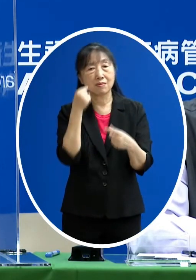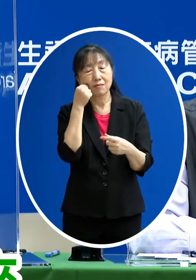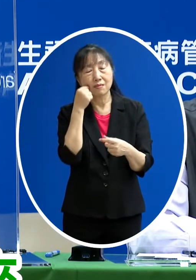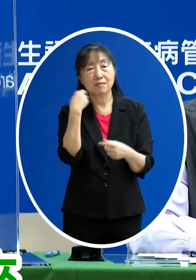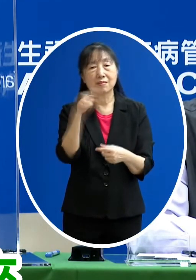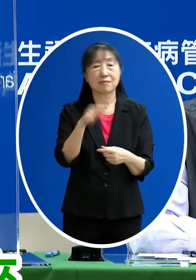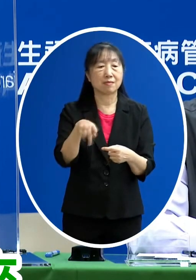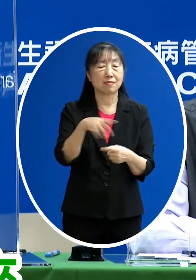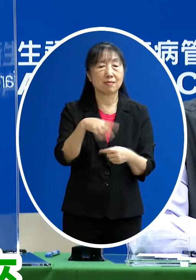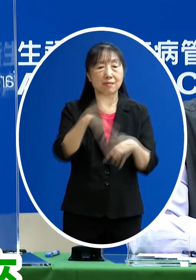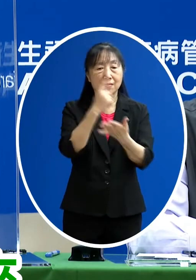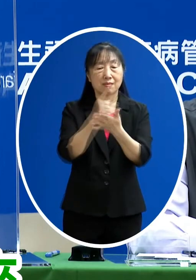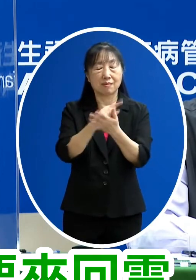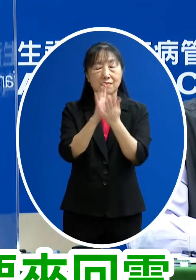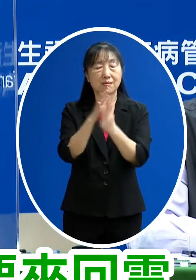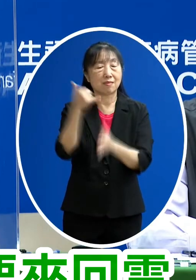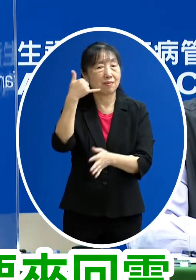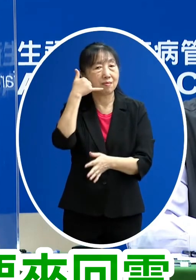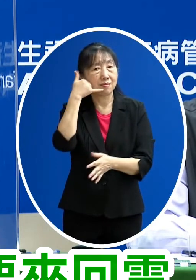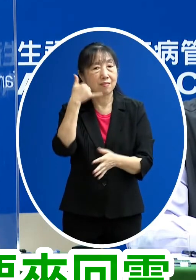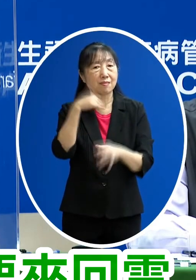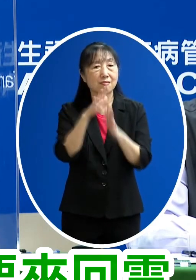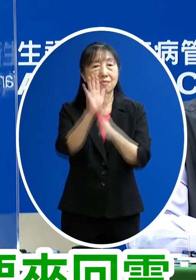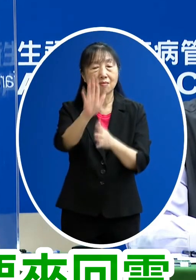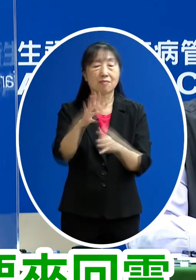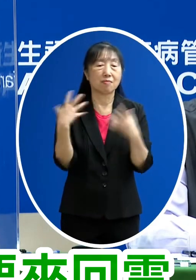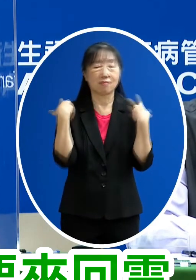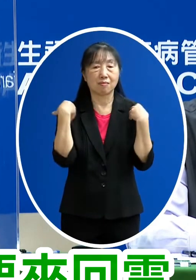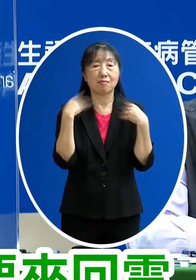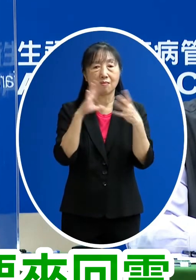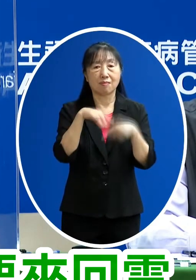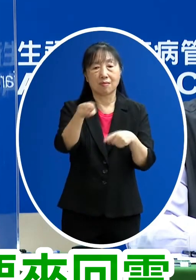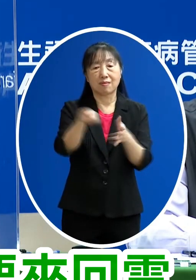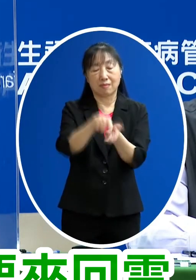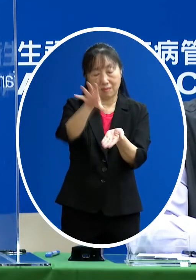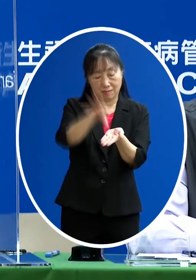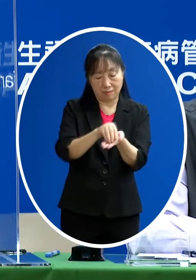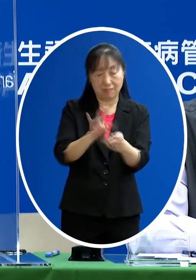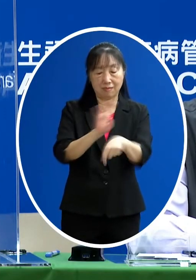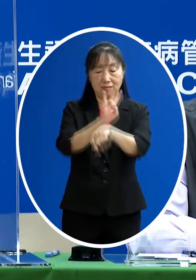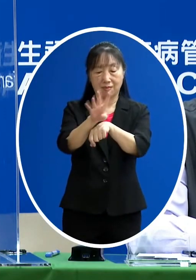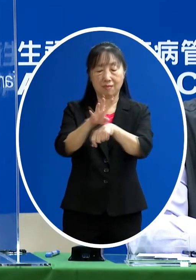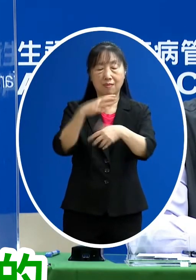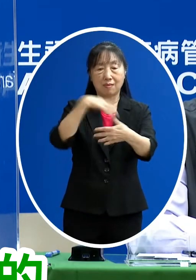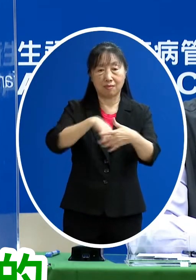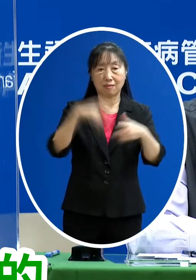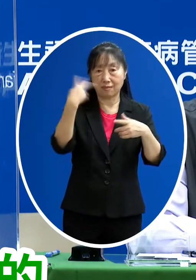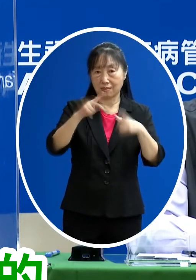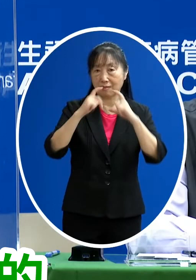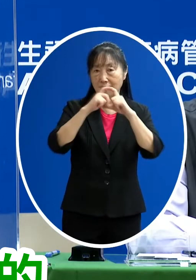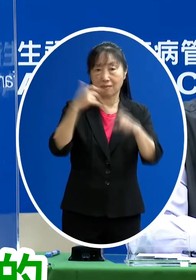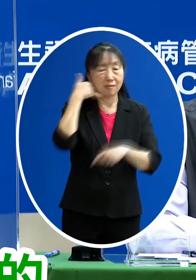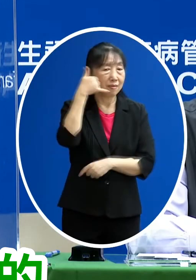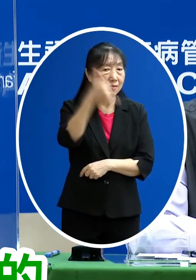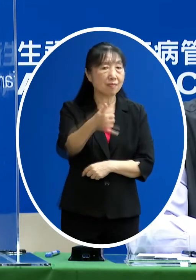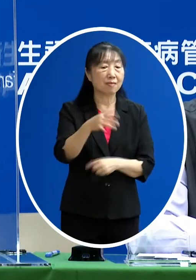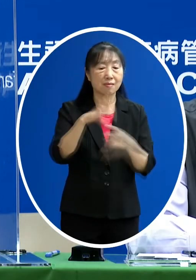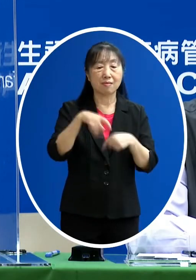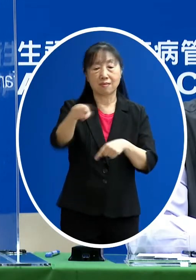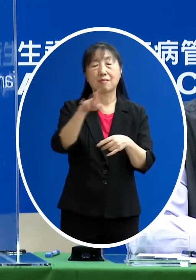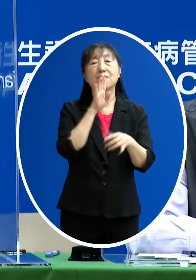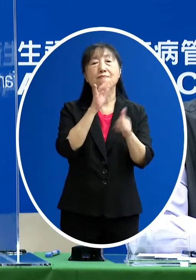线，那就语音录下来。那我们是规定24小时要来回扣。大概是讲它就是一个民间